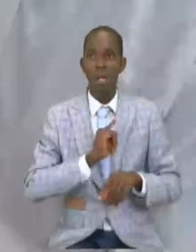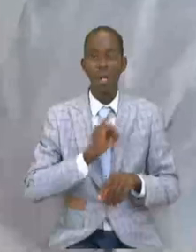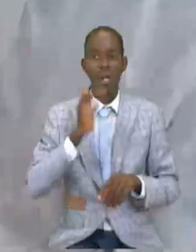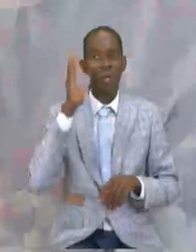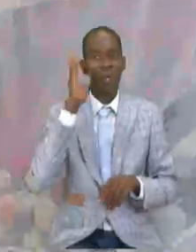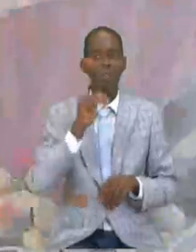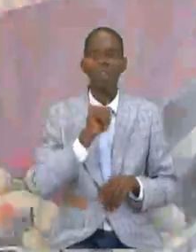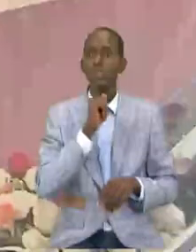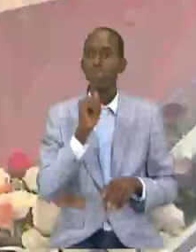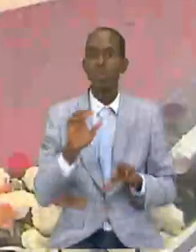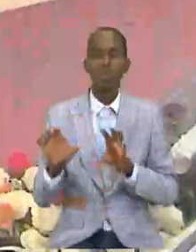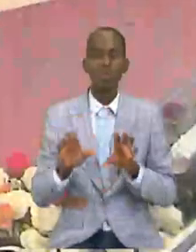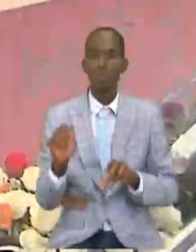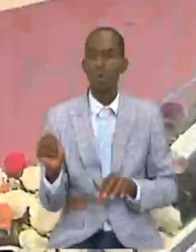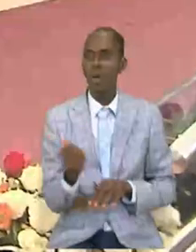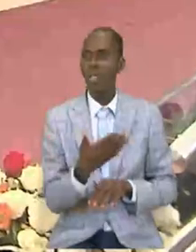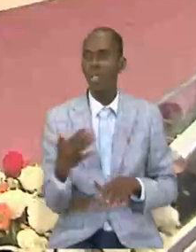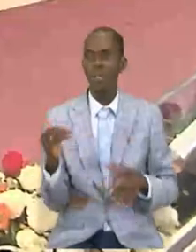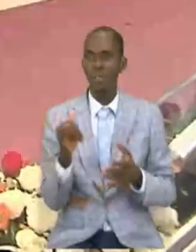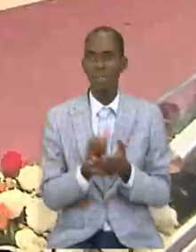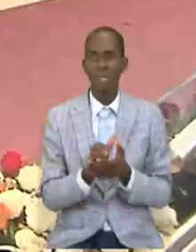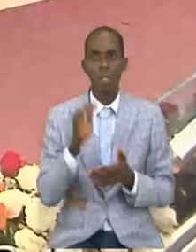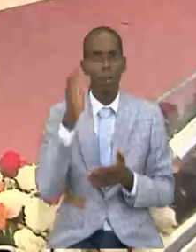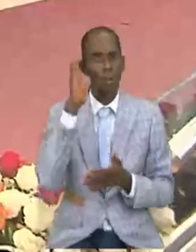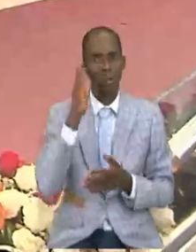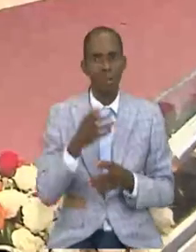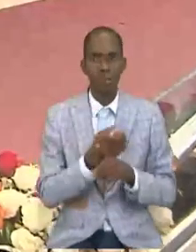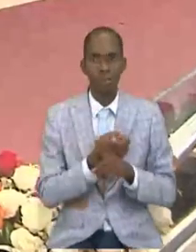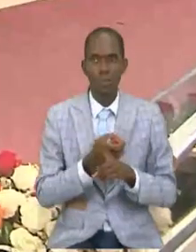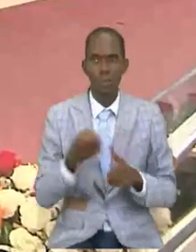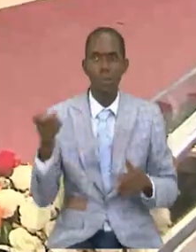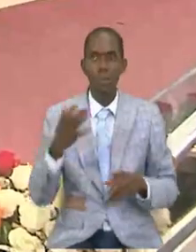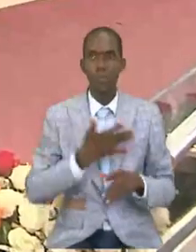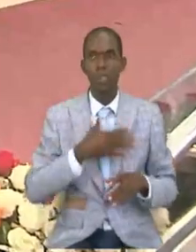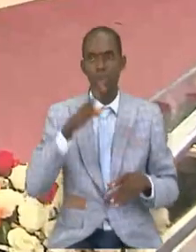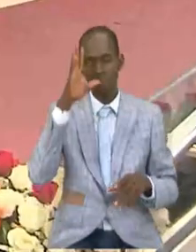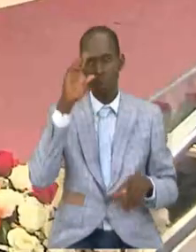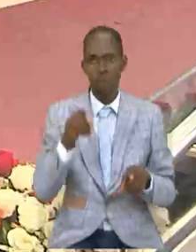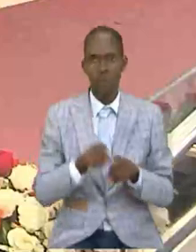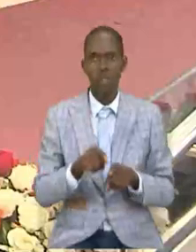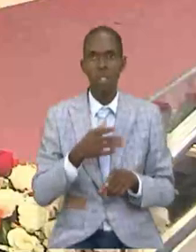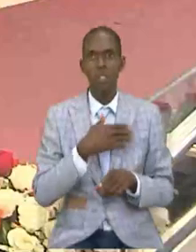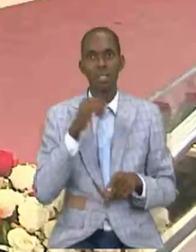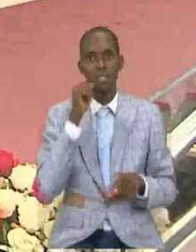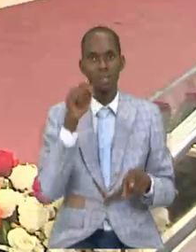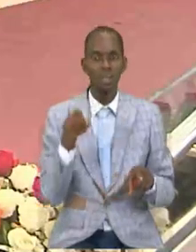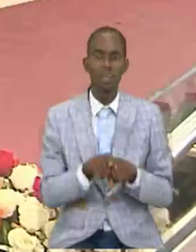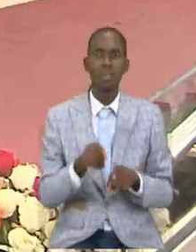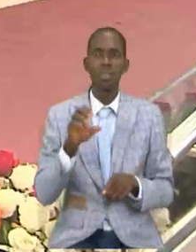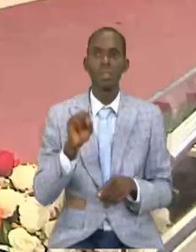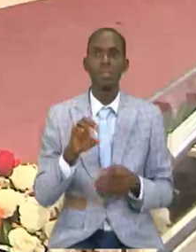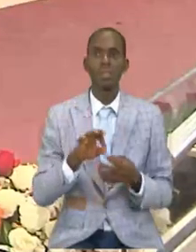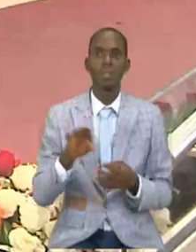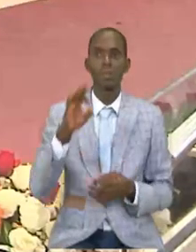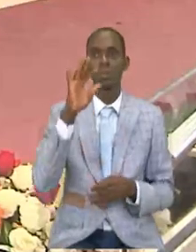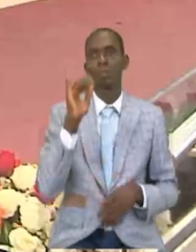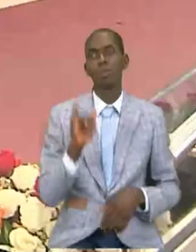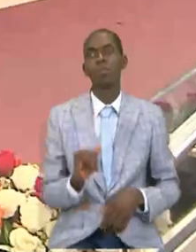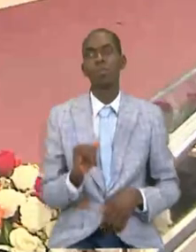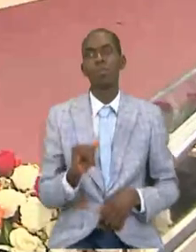dire. Je ne vais rien faire pour nuire à mes frères et à mes